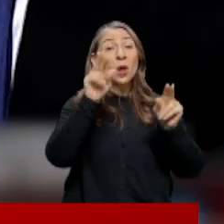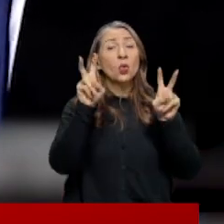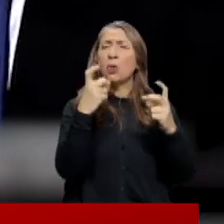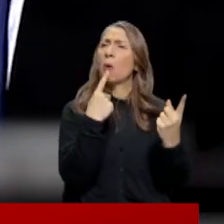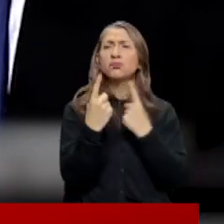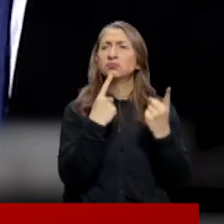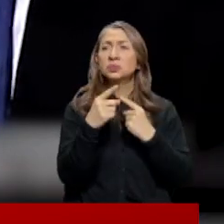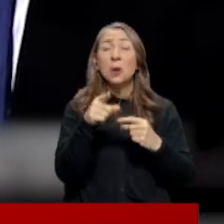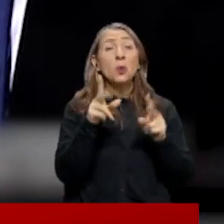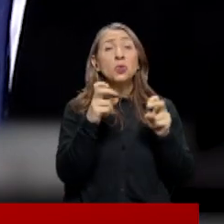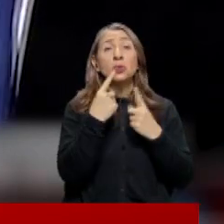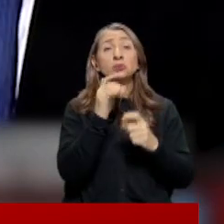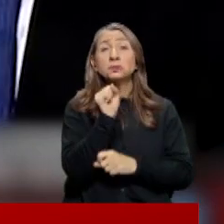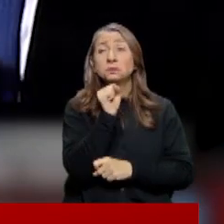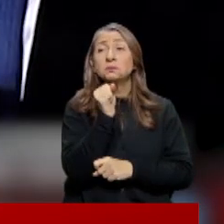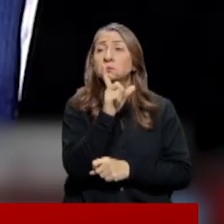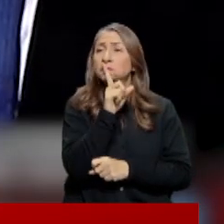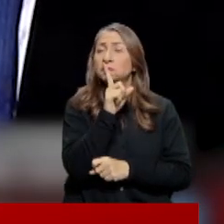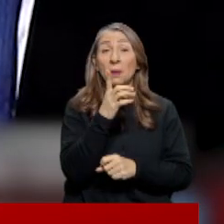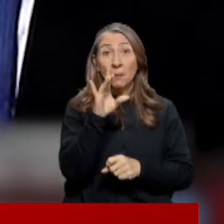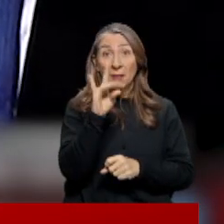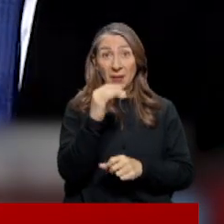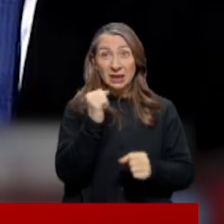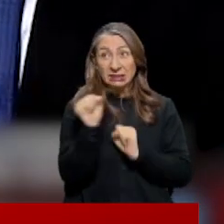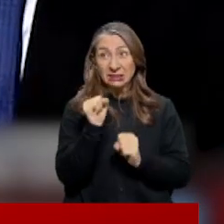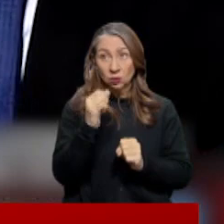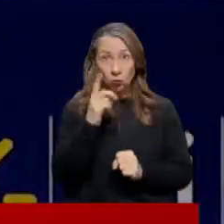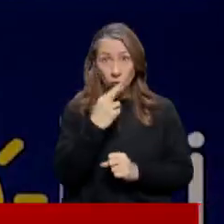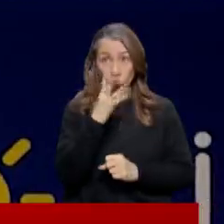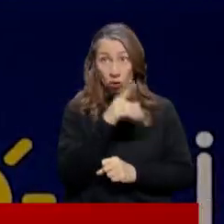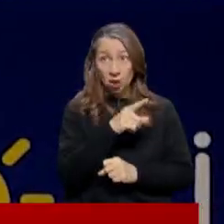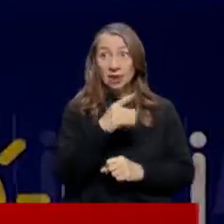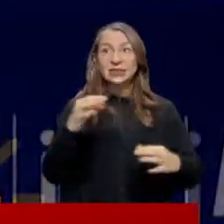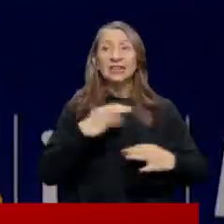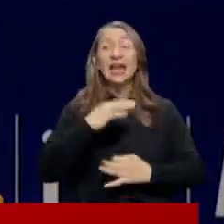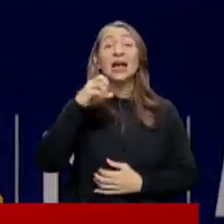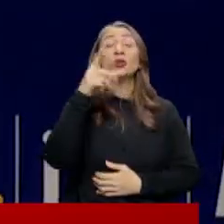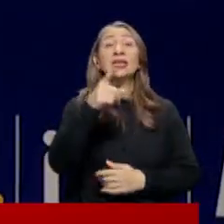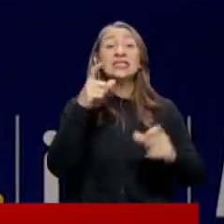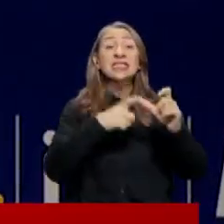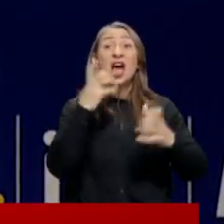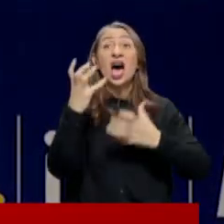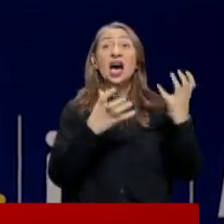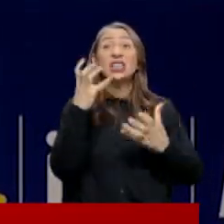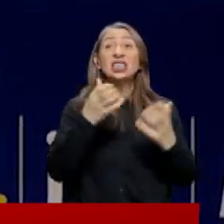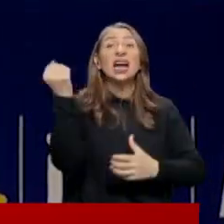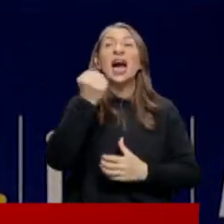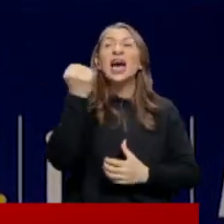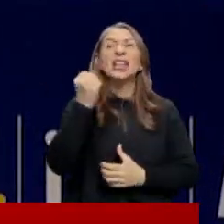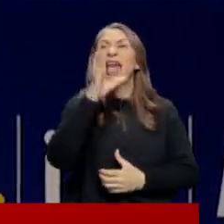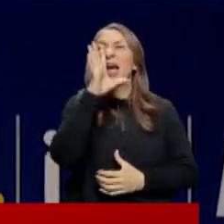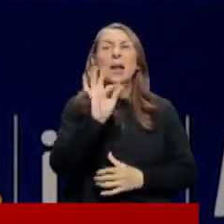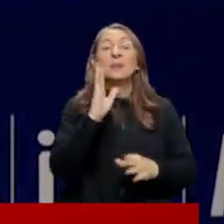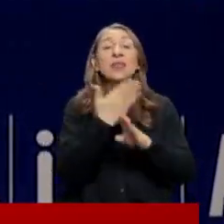konuşur. Niye bu konuda hiç konuşmuyor? Acaba MHP'yi kızdırırım diye mi konuşmuyor? Sayın Erdoğan, Erdoğan, Sinan Ateş'in